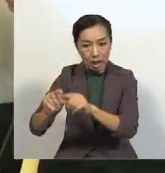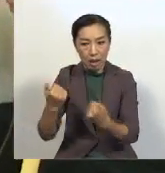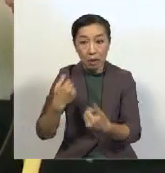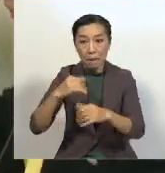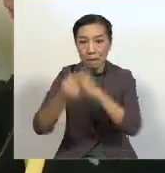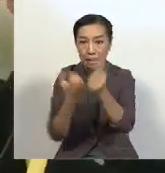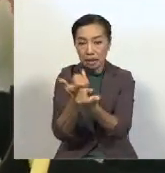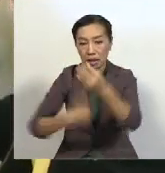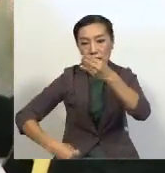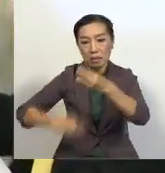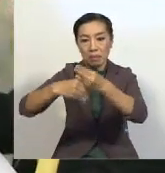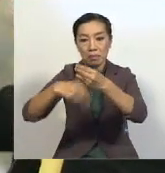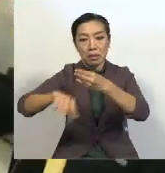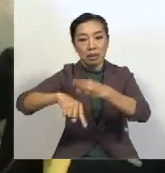ซต์